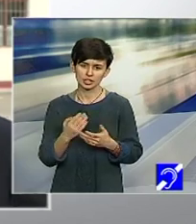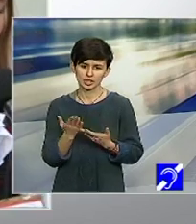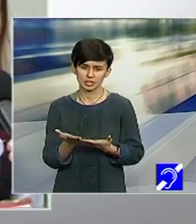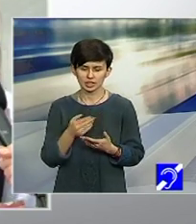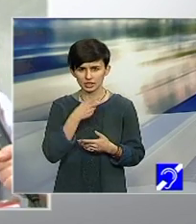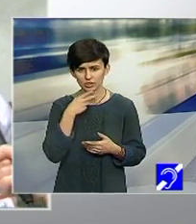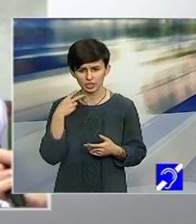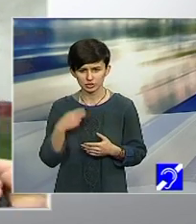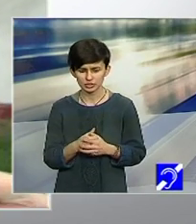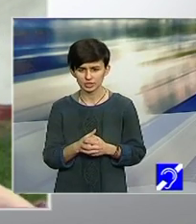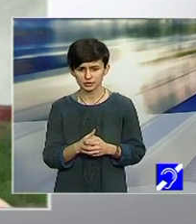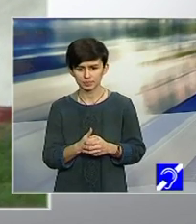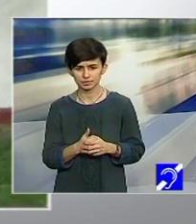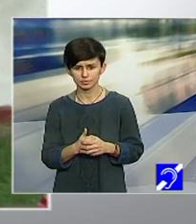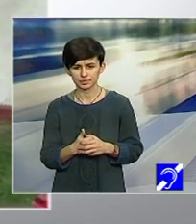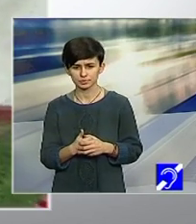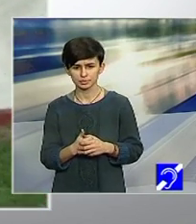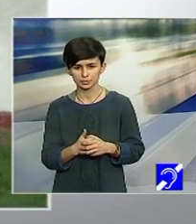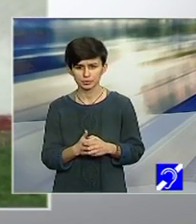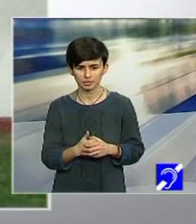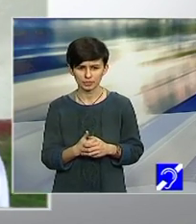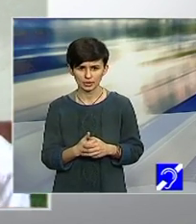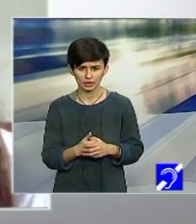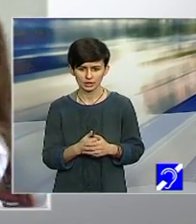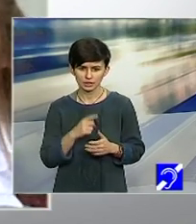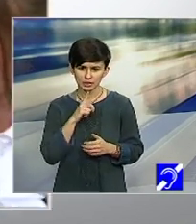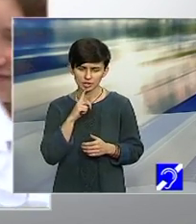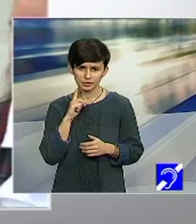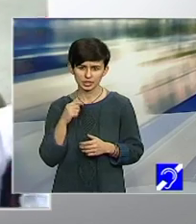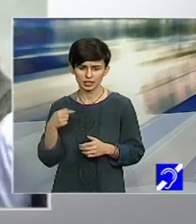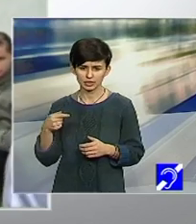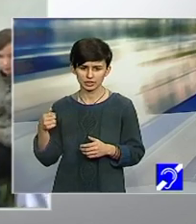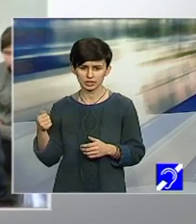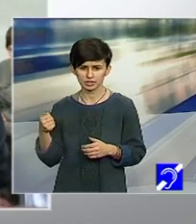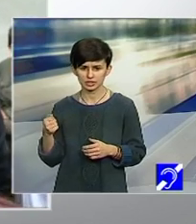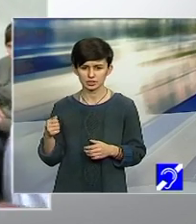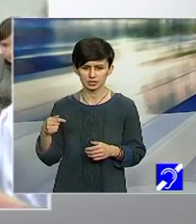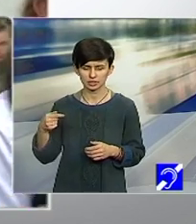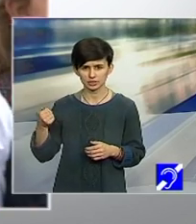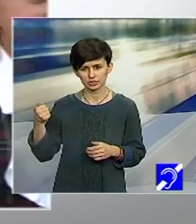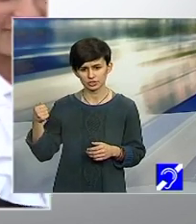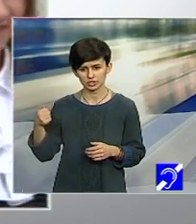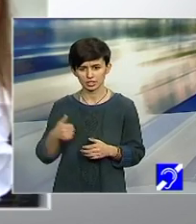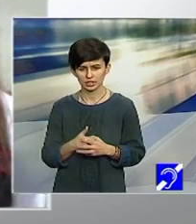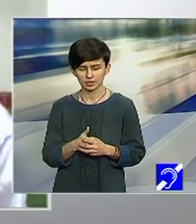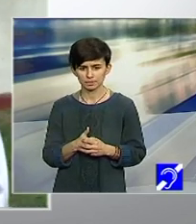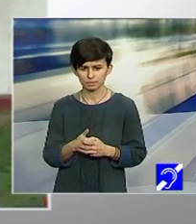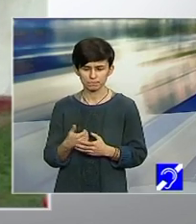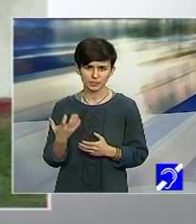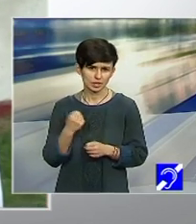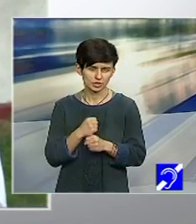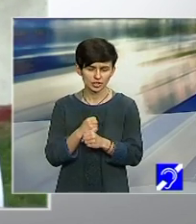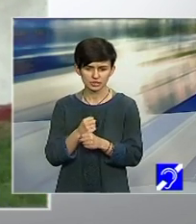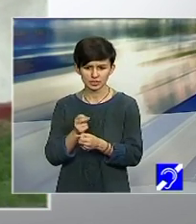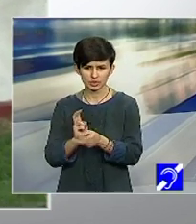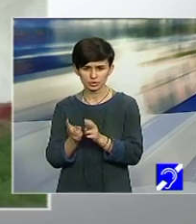Holocaustului. Mă numesc Raci Maria Lorena. Gavrilaș Bucur Nicoleta. Bună Diana, Andra Georgiana. Ce ați făcut voi aici și